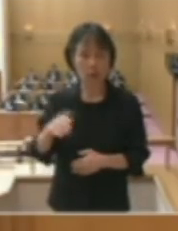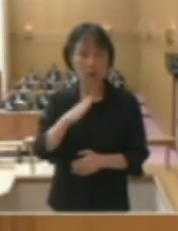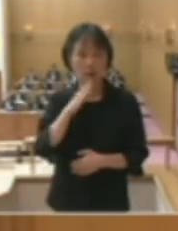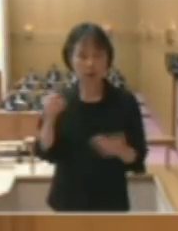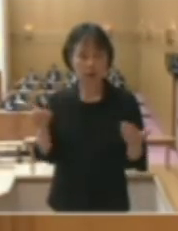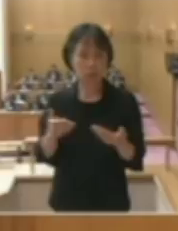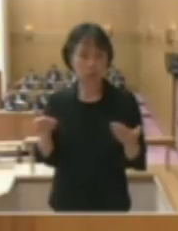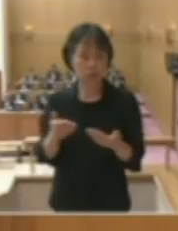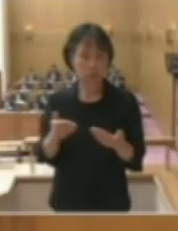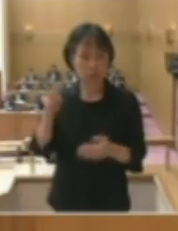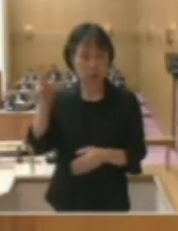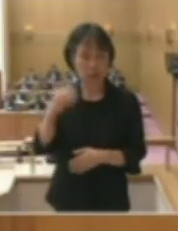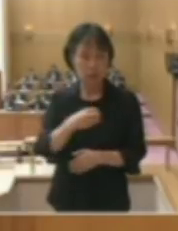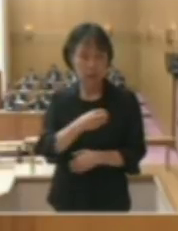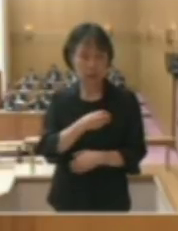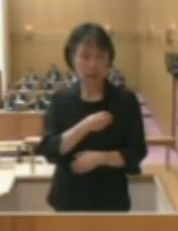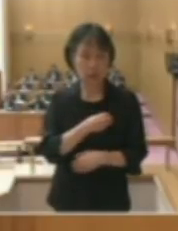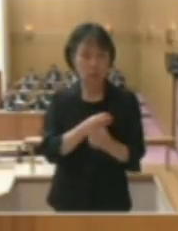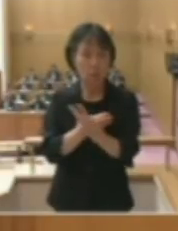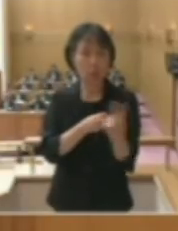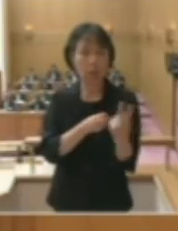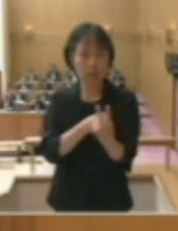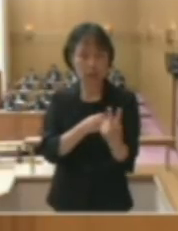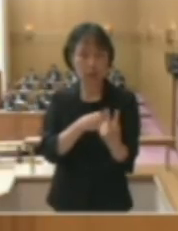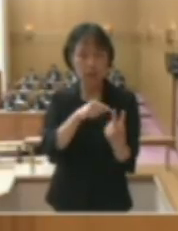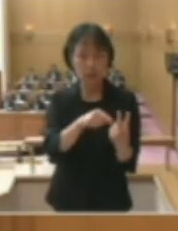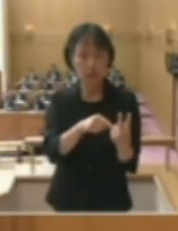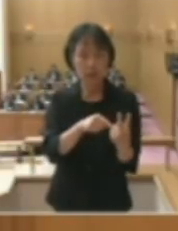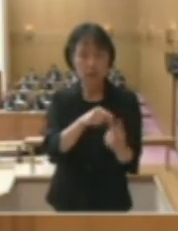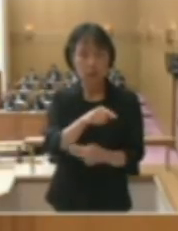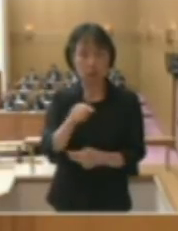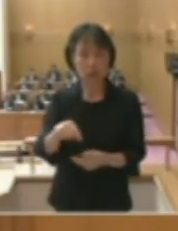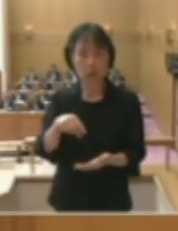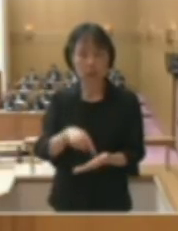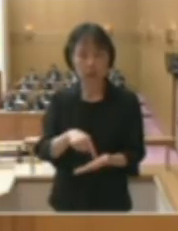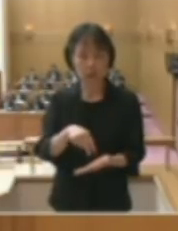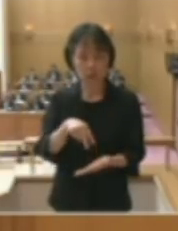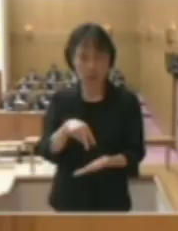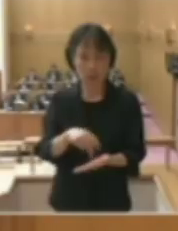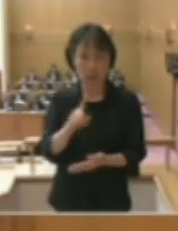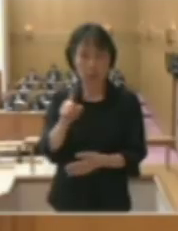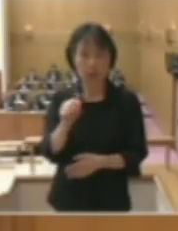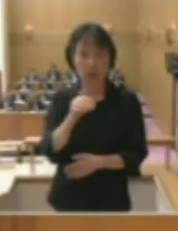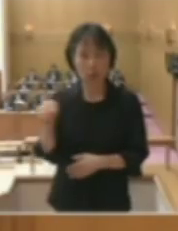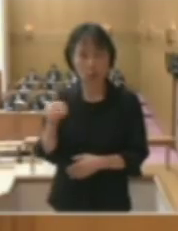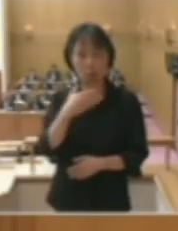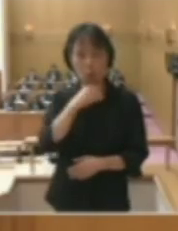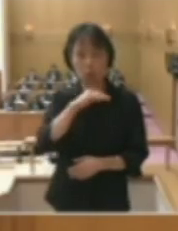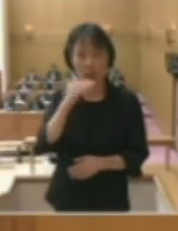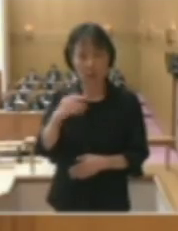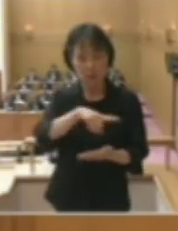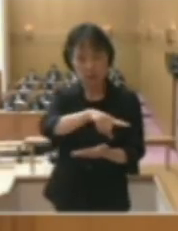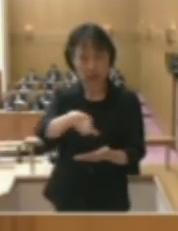てそれぞれの立場から幅広くビンゴ久山地域の声を吸い上